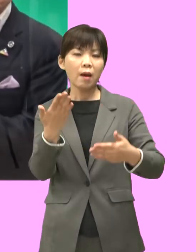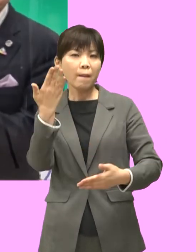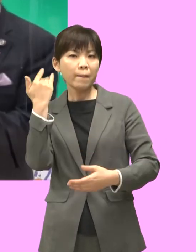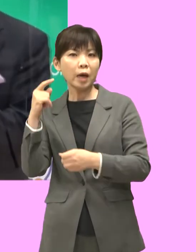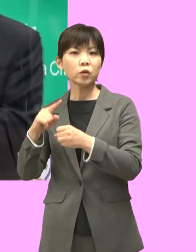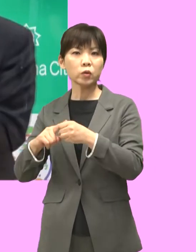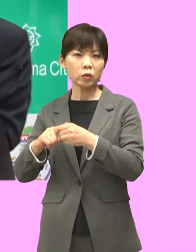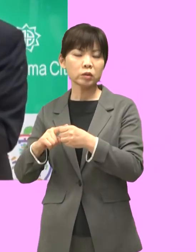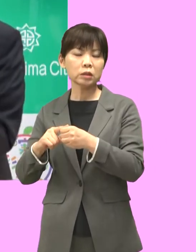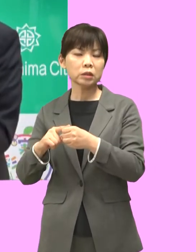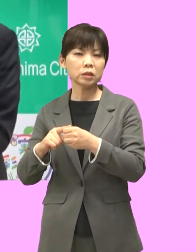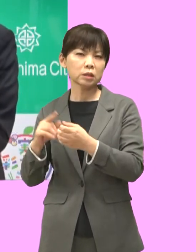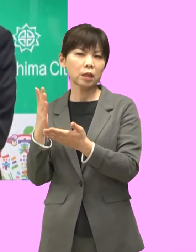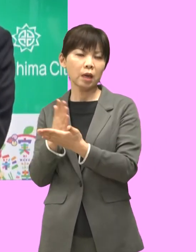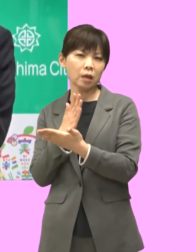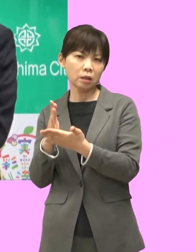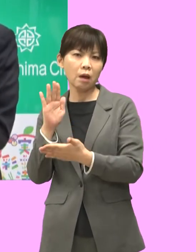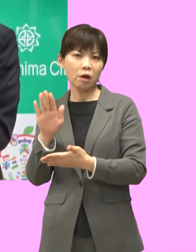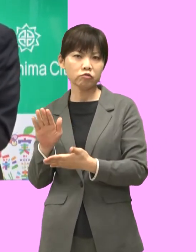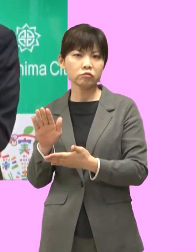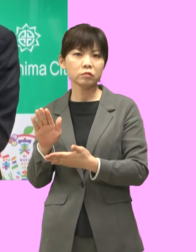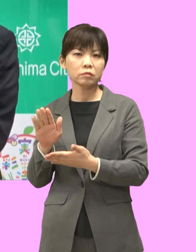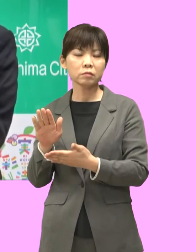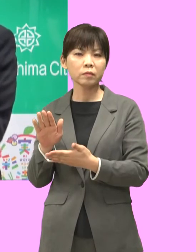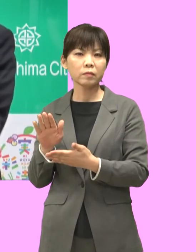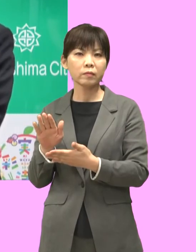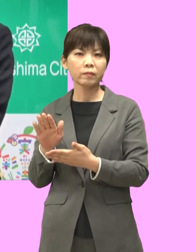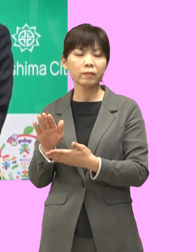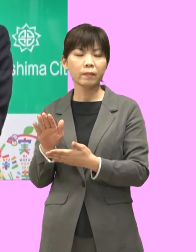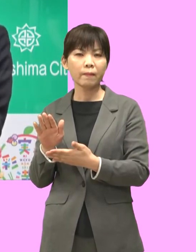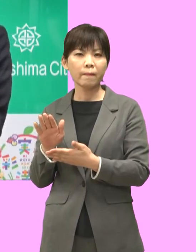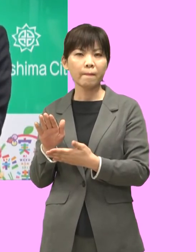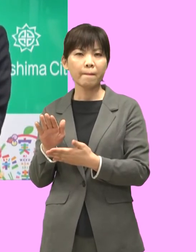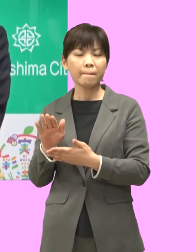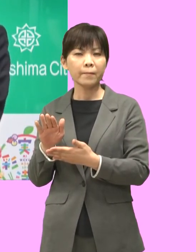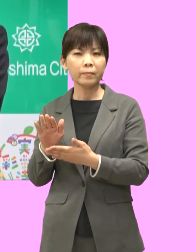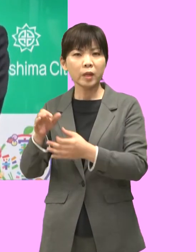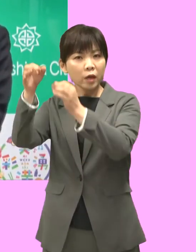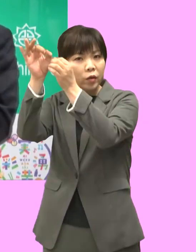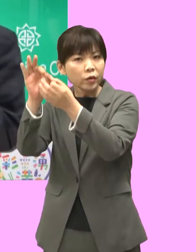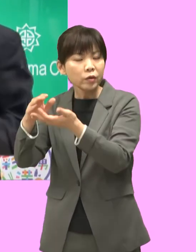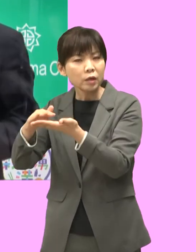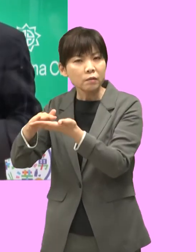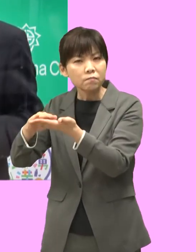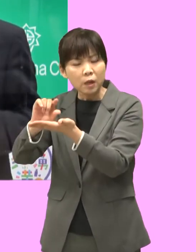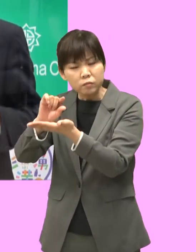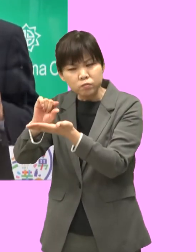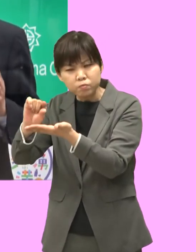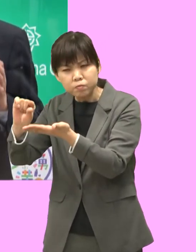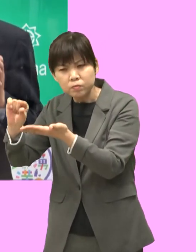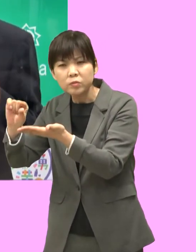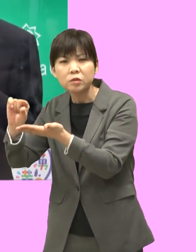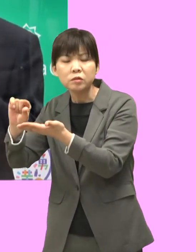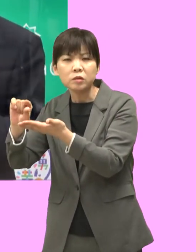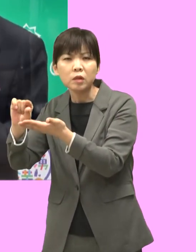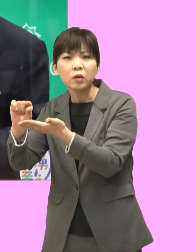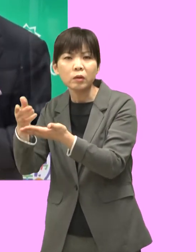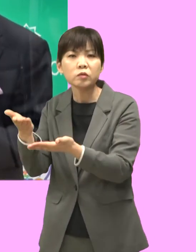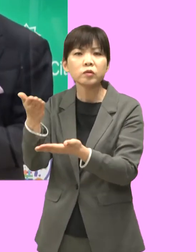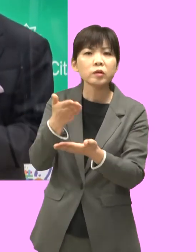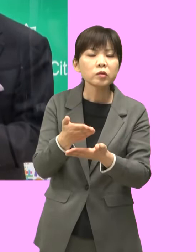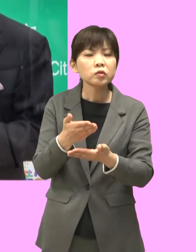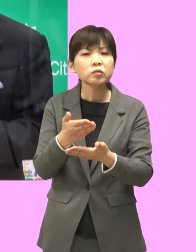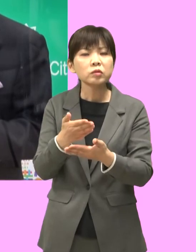前の年に左右されるんですよ。そうすると大した雪の降ってない年の次は、まあそんなにみんな心配してないわけ